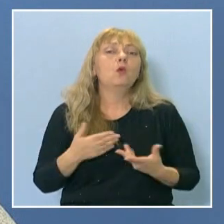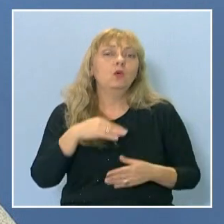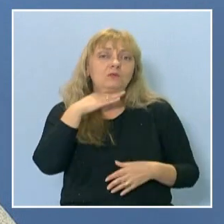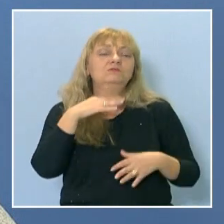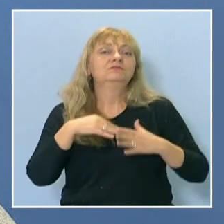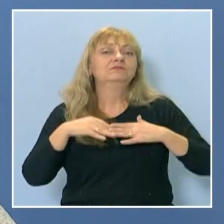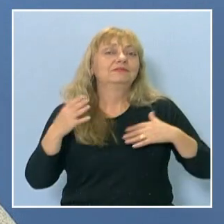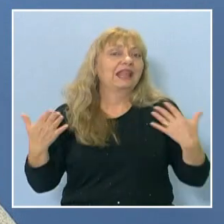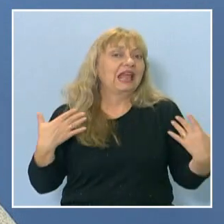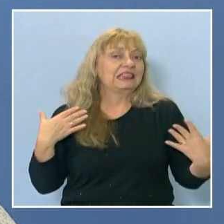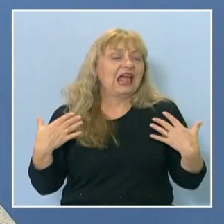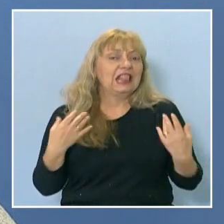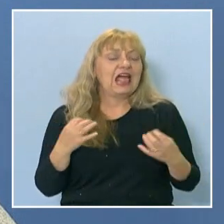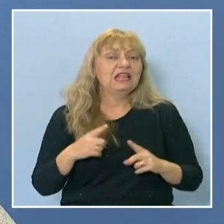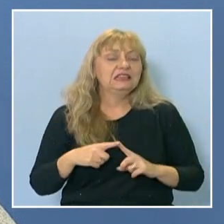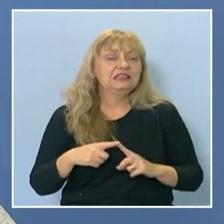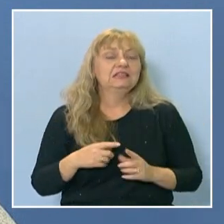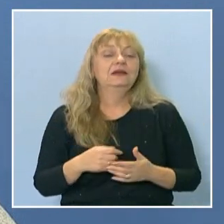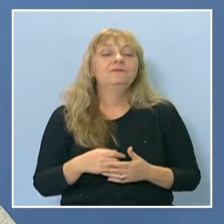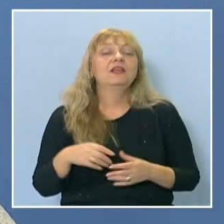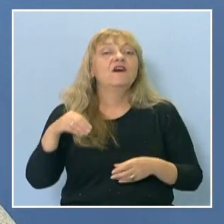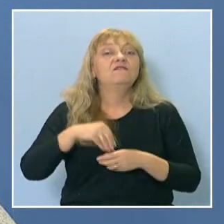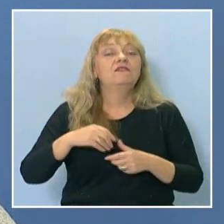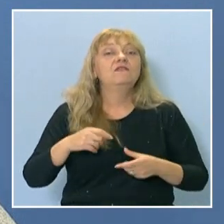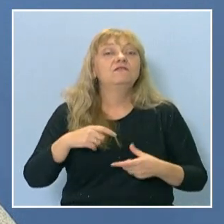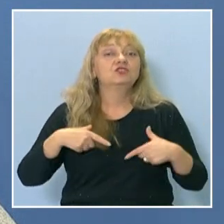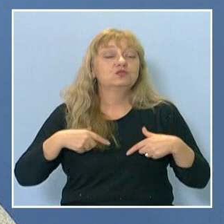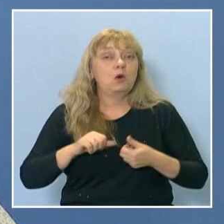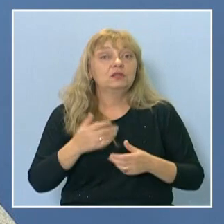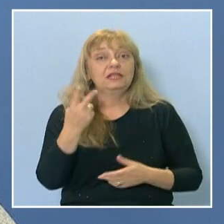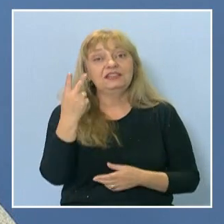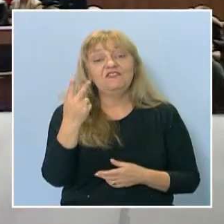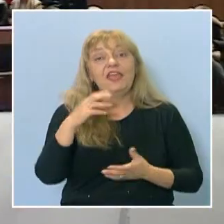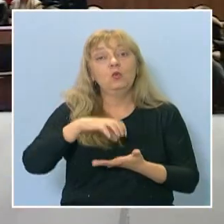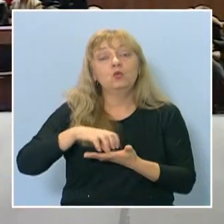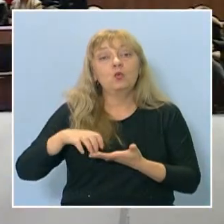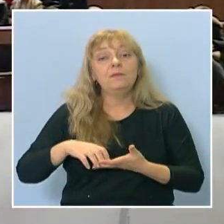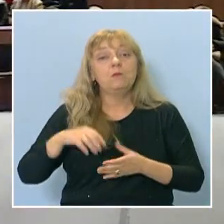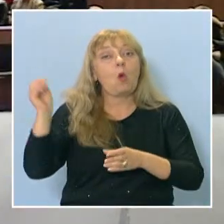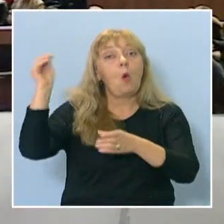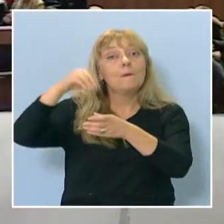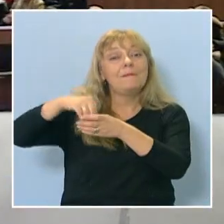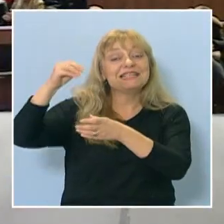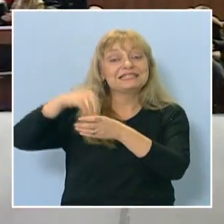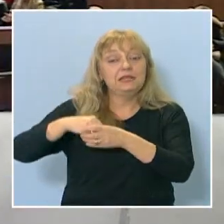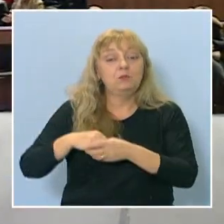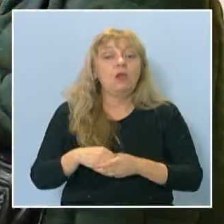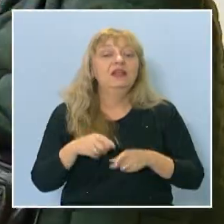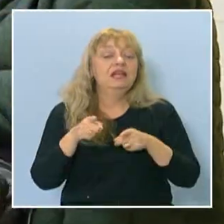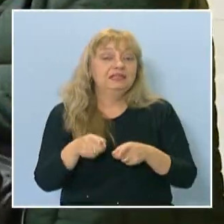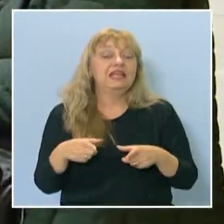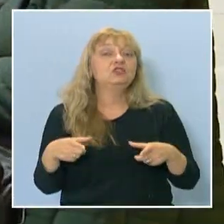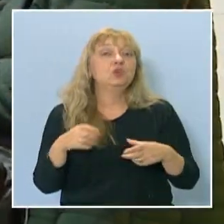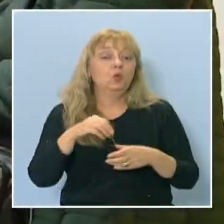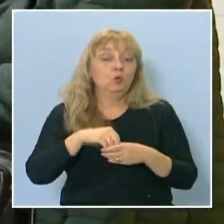талантливи. В спорта имаме две групи по баскетбол и тези групи се осъществяват и водят